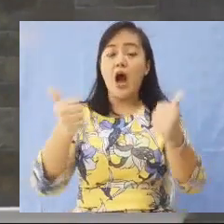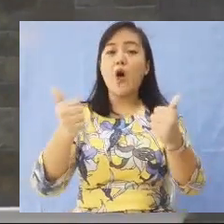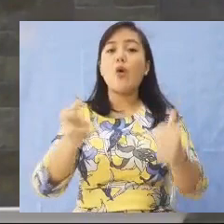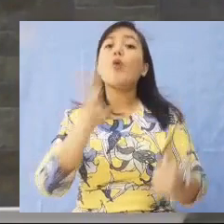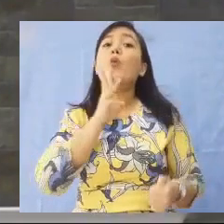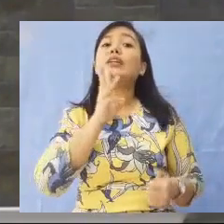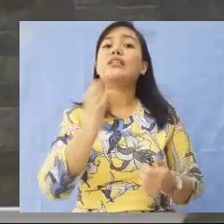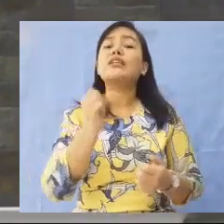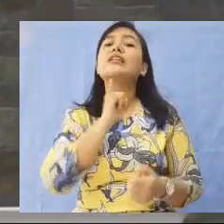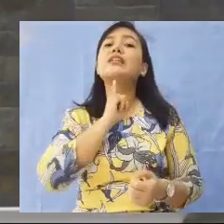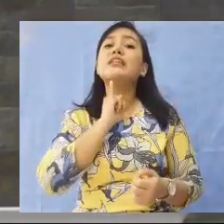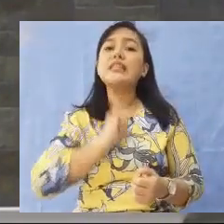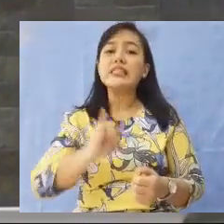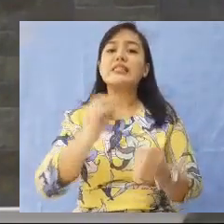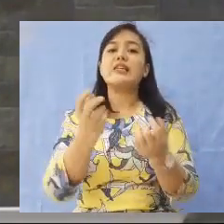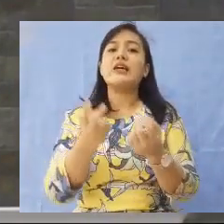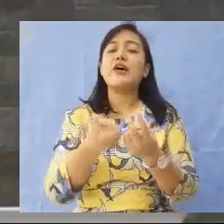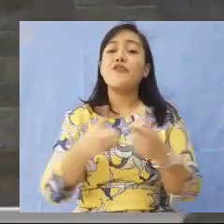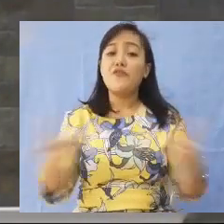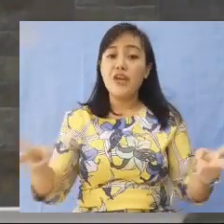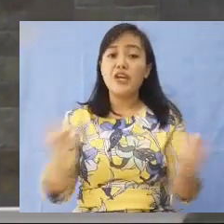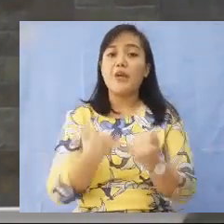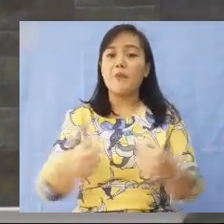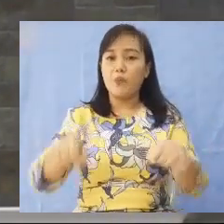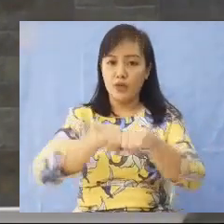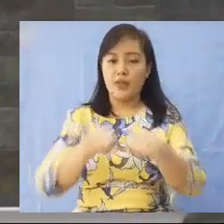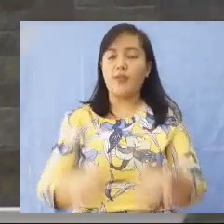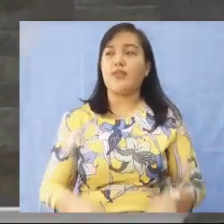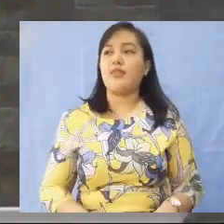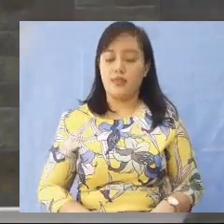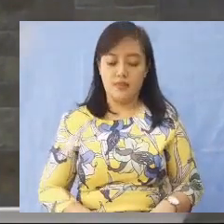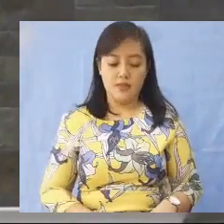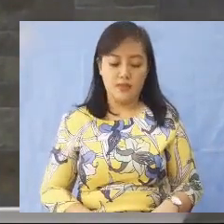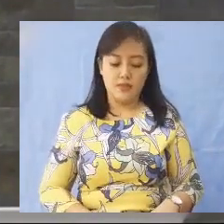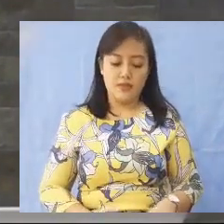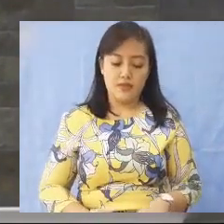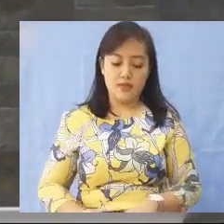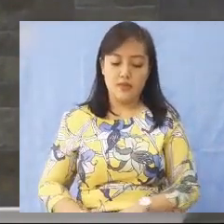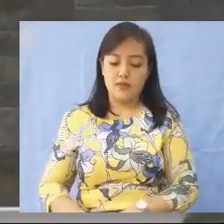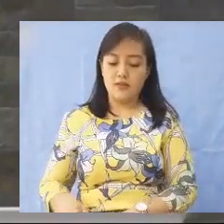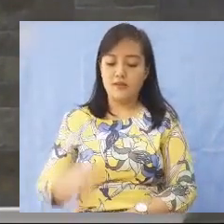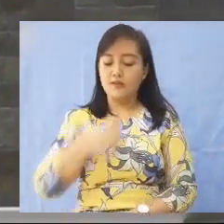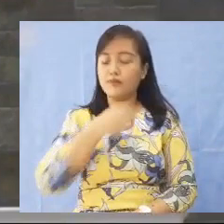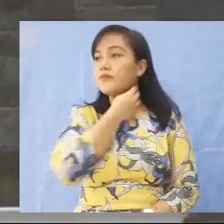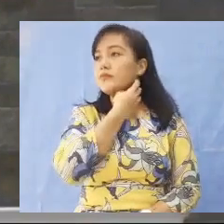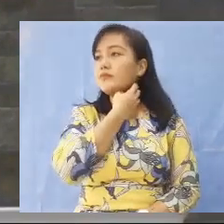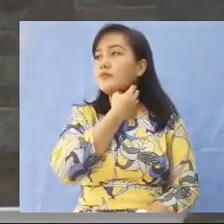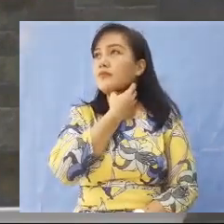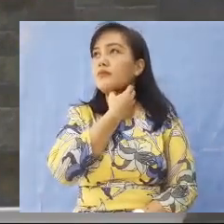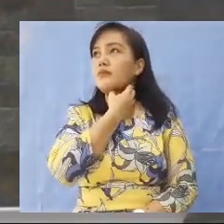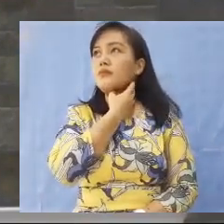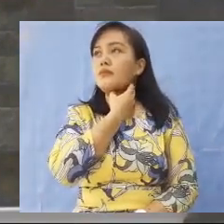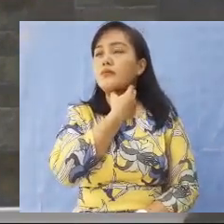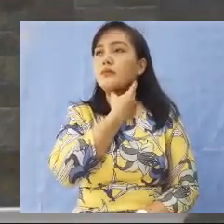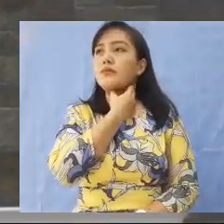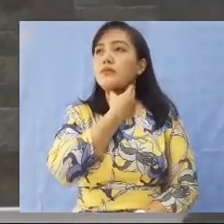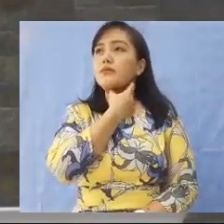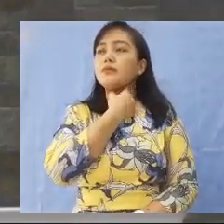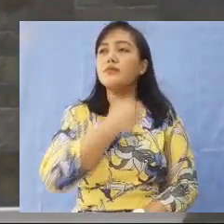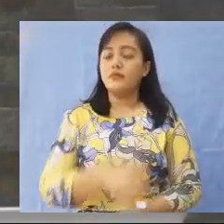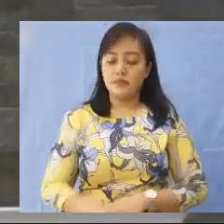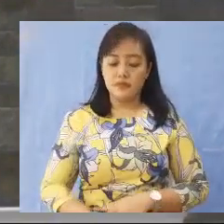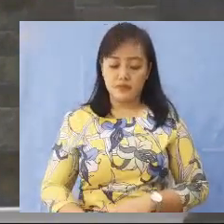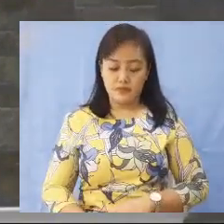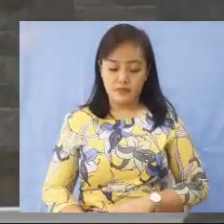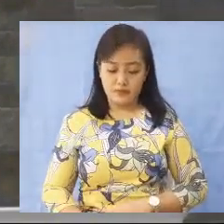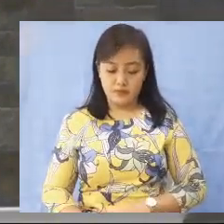Abimelech? Na sila po ay nag-away-away sapagkat inaangkin nila yung balon. Sa amin to, hindi, sa amin ito.